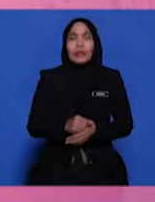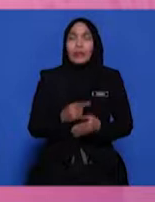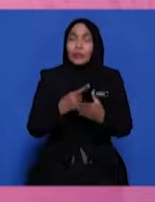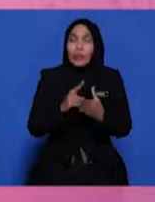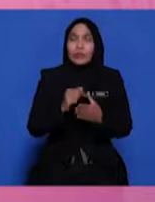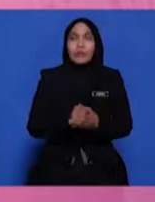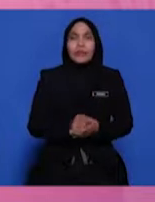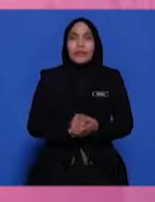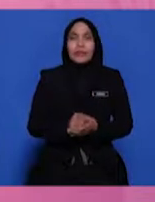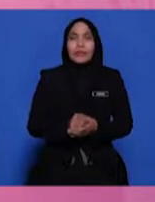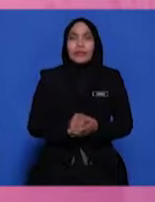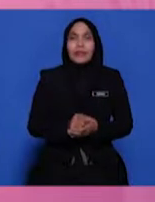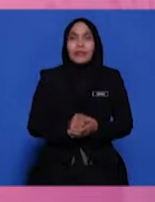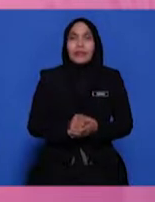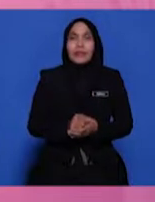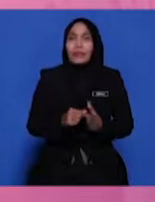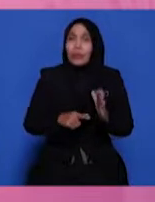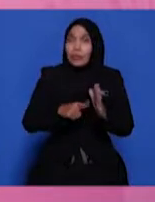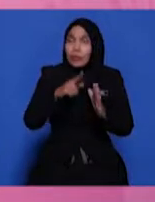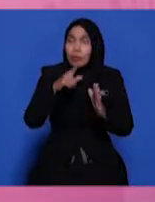RM25,200, iaitu lebih daripada